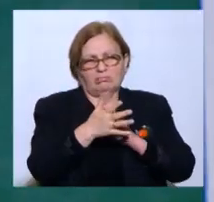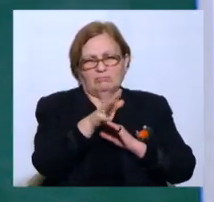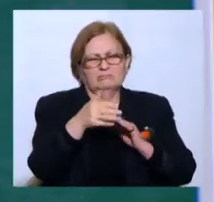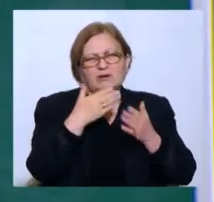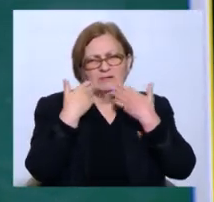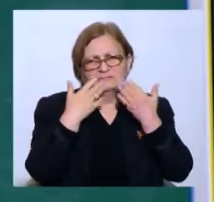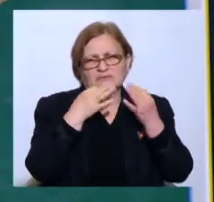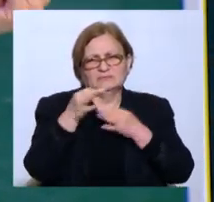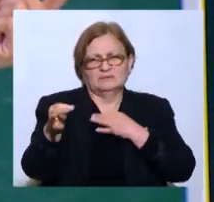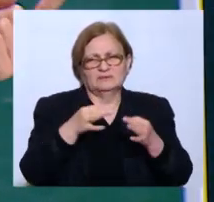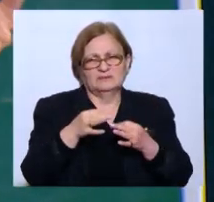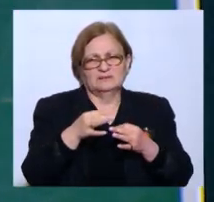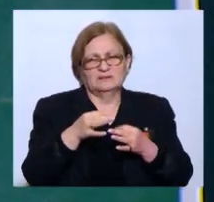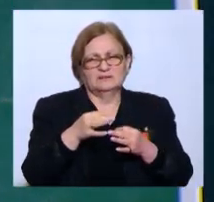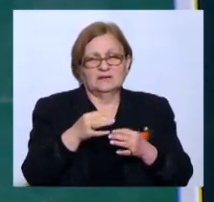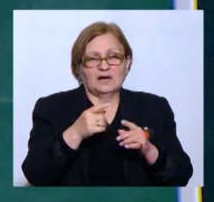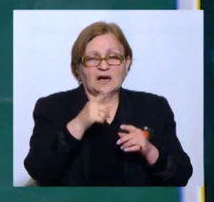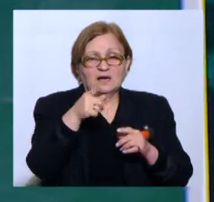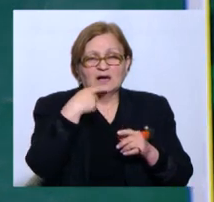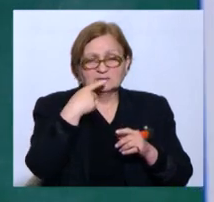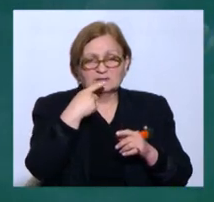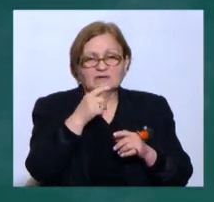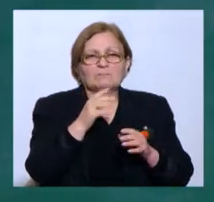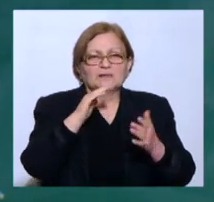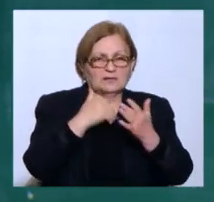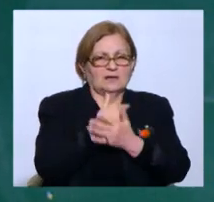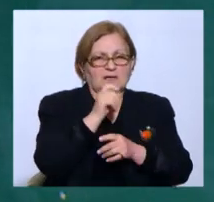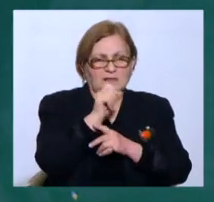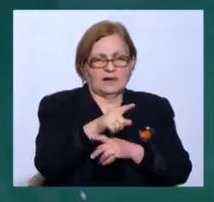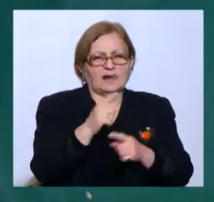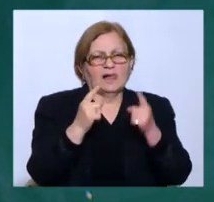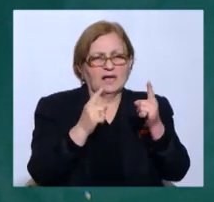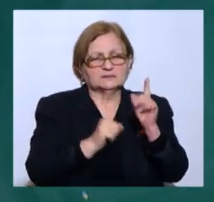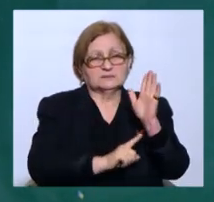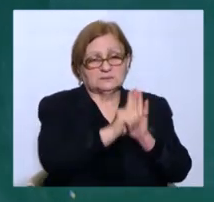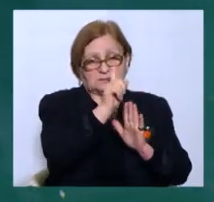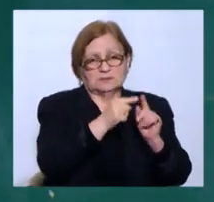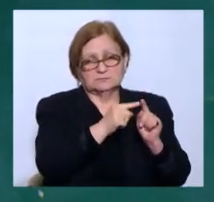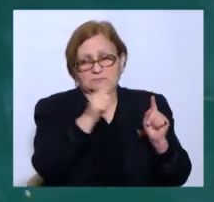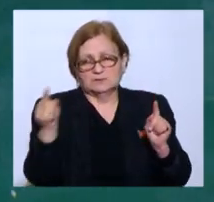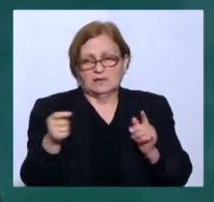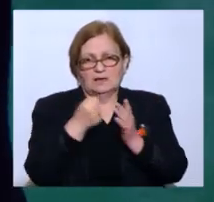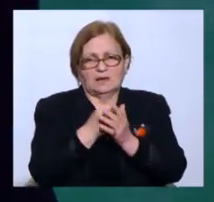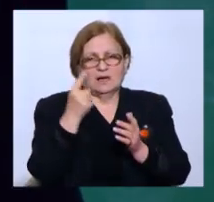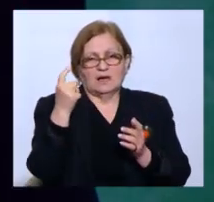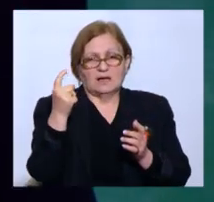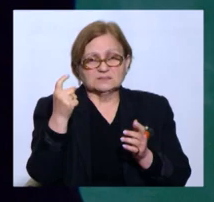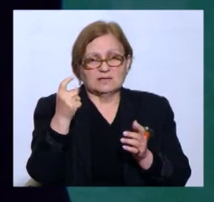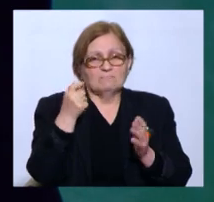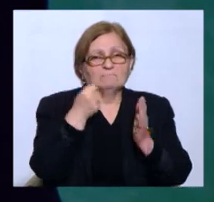რომ მოდით ახლა თქვენ ერთიდან ასამდე შეკრიბეთ რიცხვებიო. და მასწავლებელმა იფიქრა, რომ ანუ